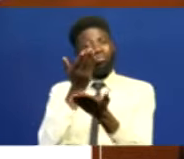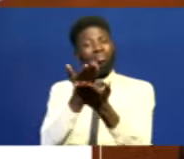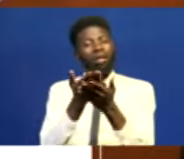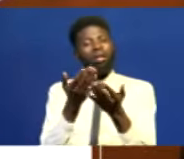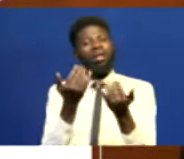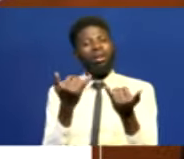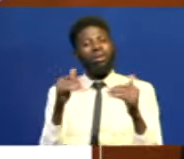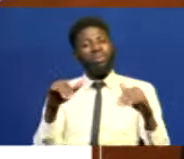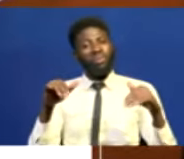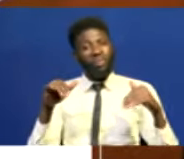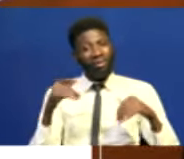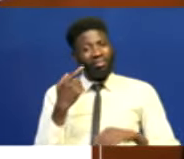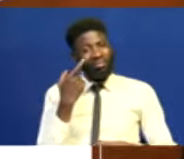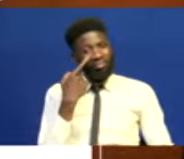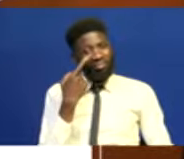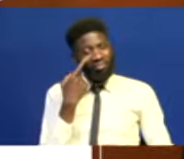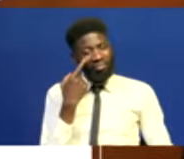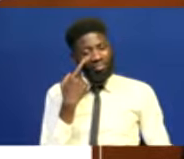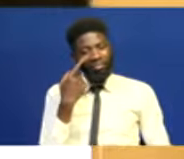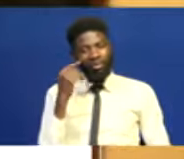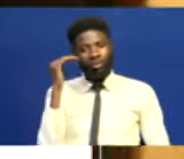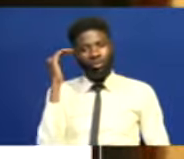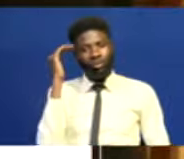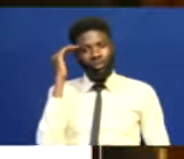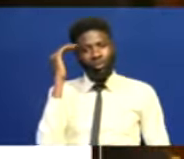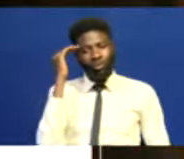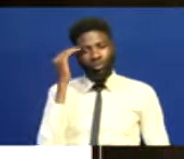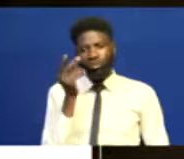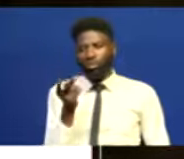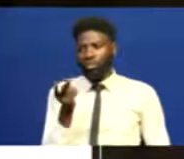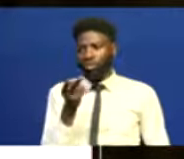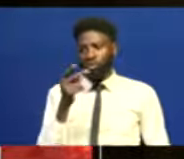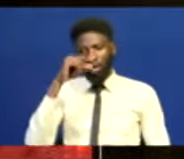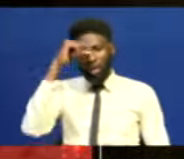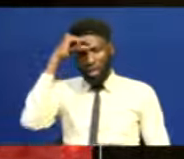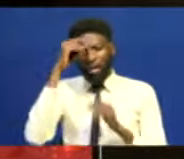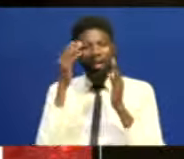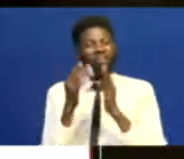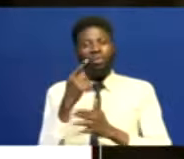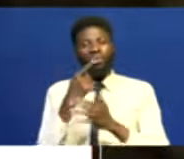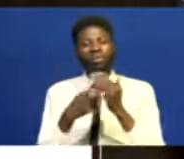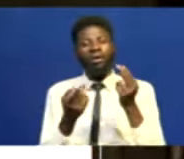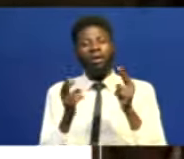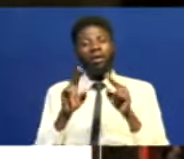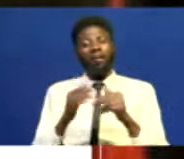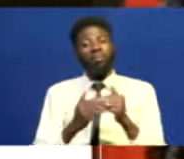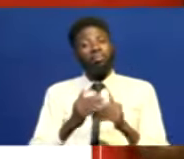macho na masikio ili kujua hatma ya magavana hao wawili. Je,